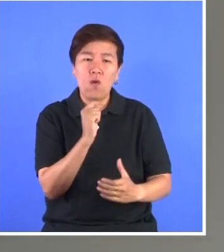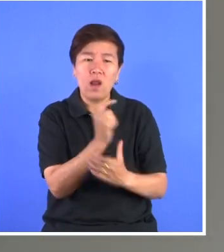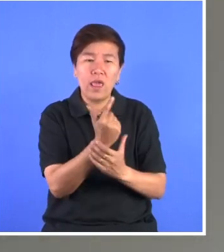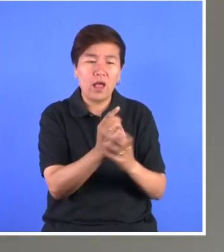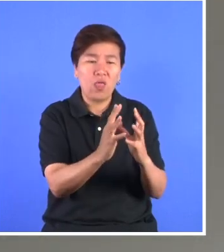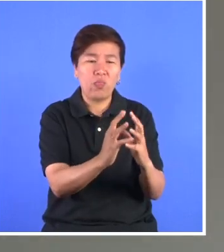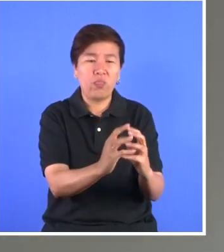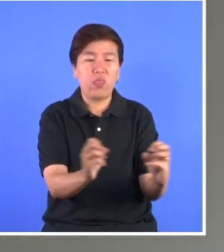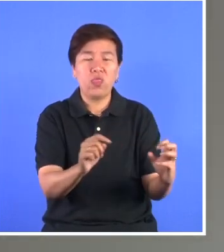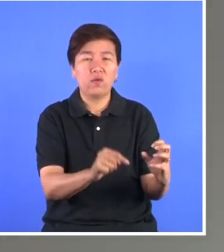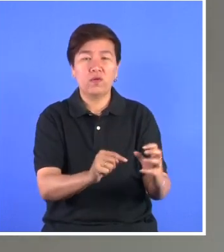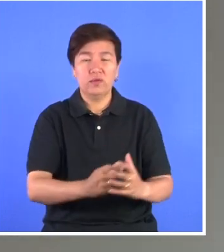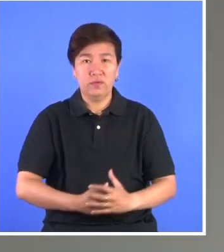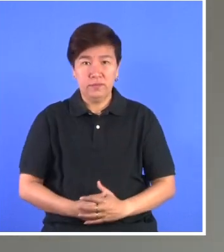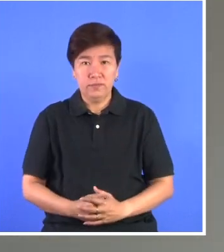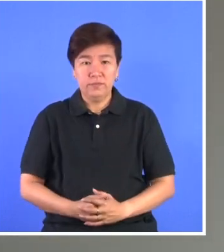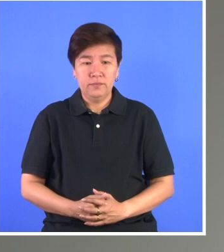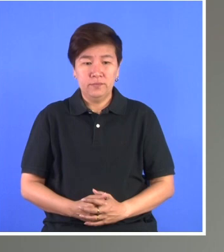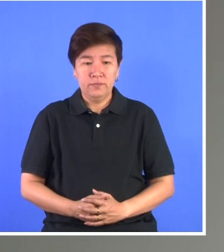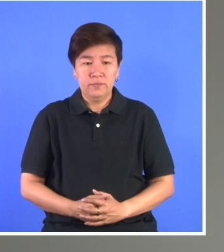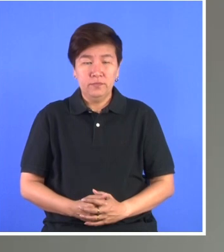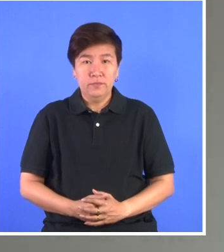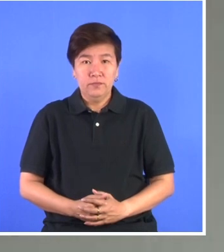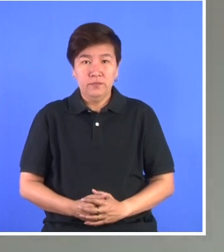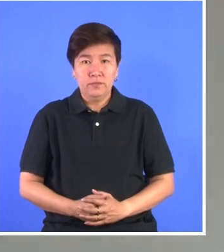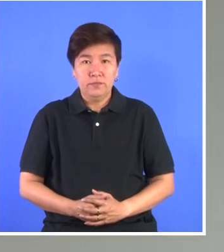ครับ เหลือแค่นี้เลย ครับ จักรยานยนต์ไฟฟ้าค่ะ